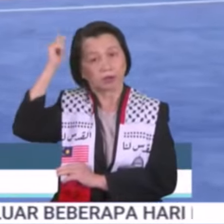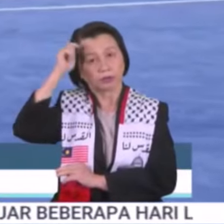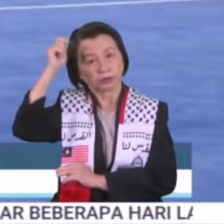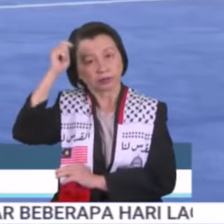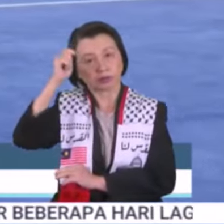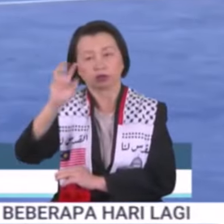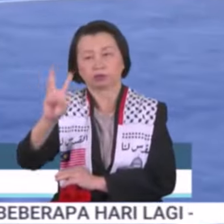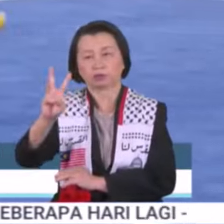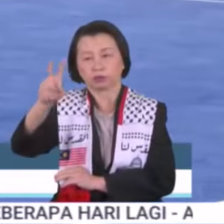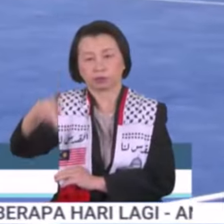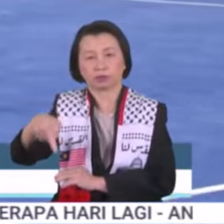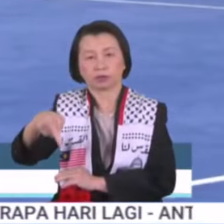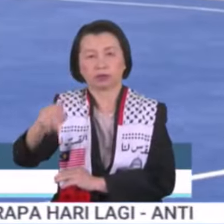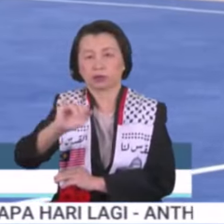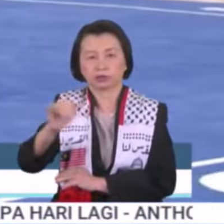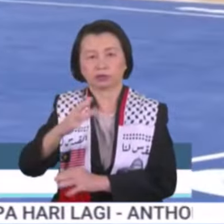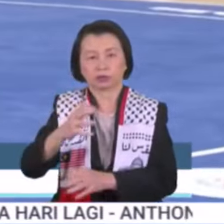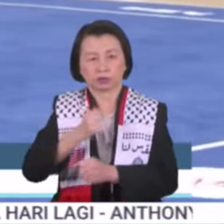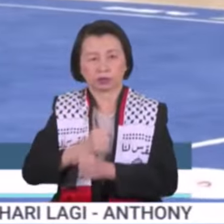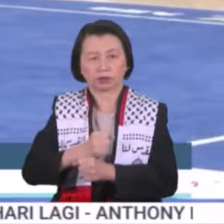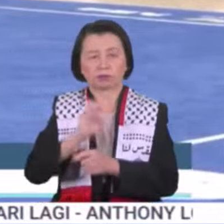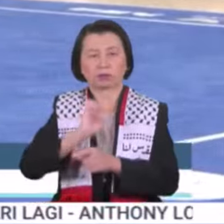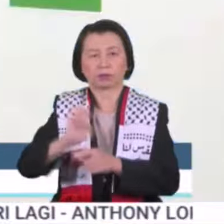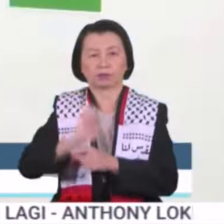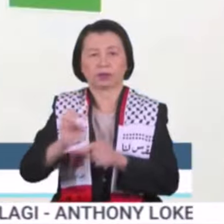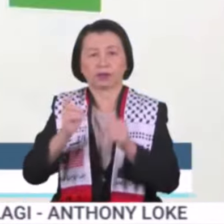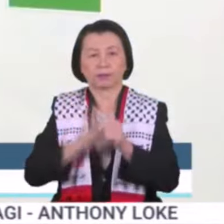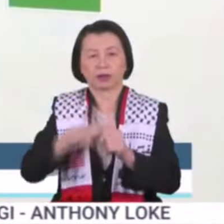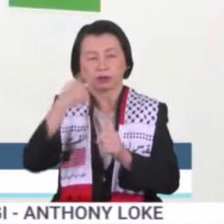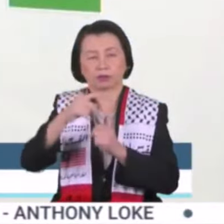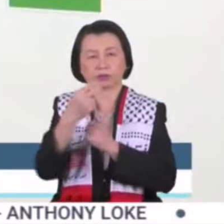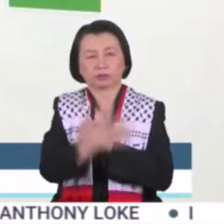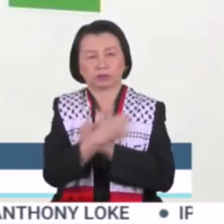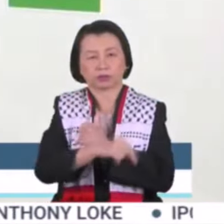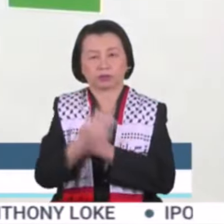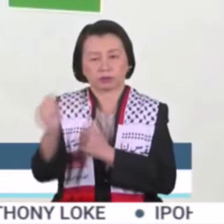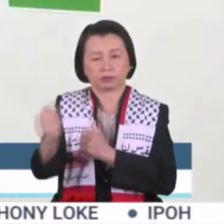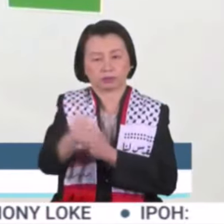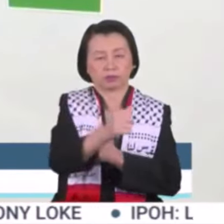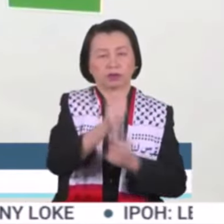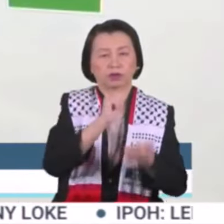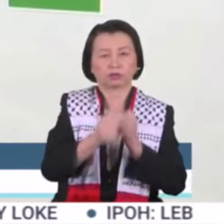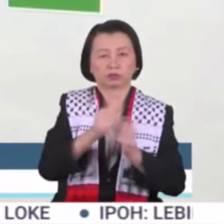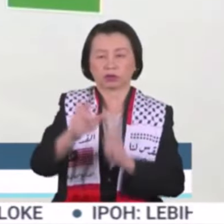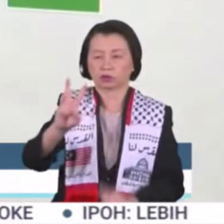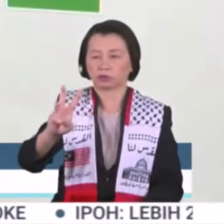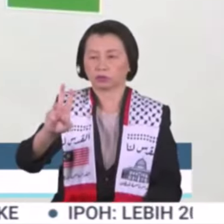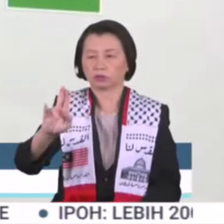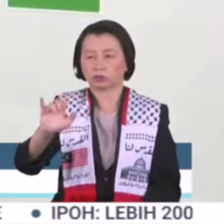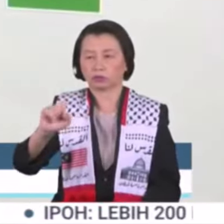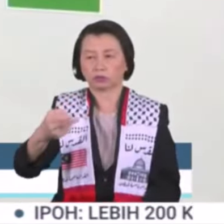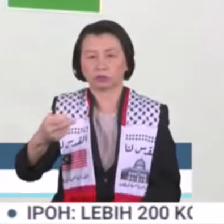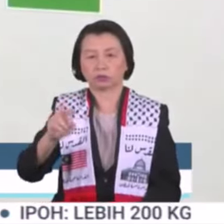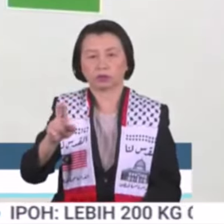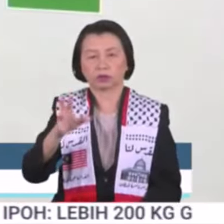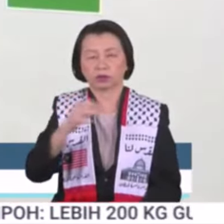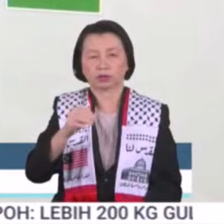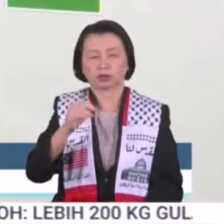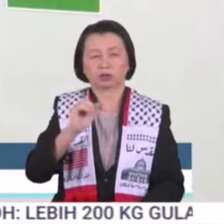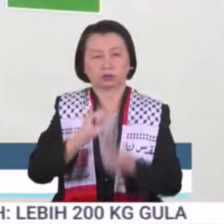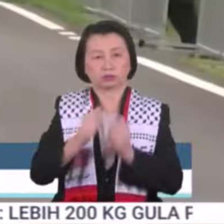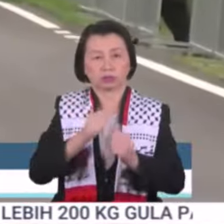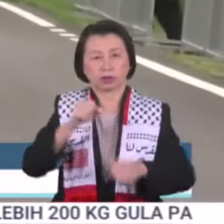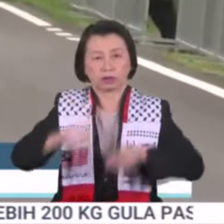dan wilayah persekutuan juga menyumbang pingat emas pertama bagi negeri mereka menerusi sukan wushu dan sukan berbasikal lebuh